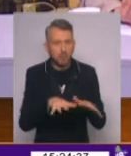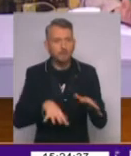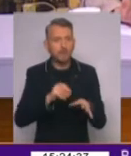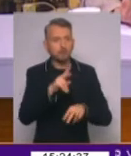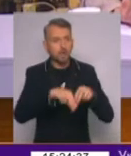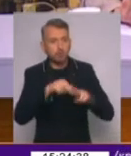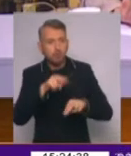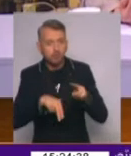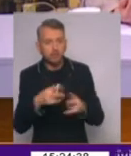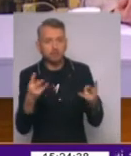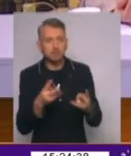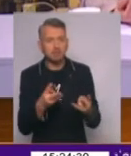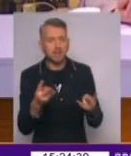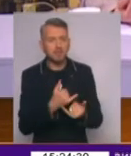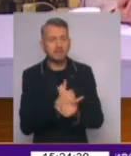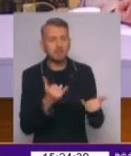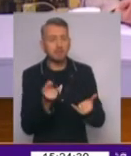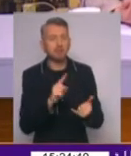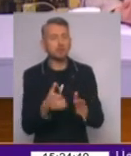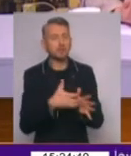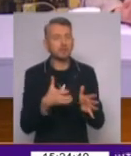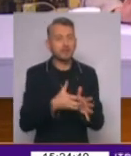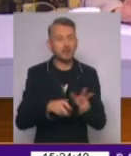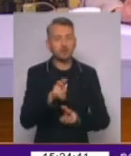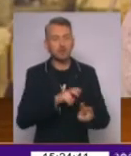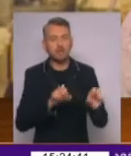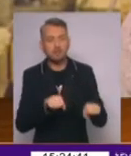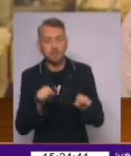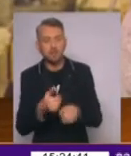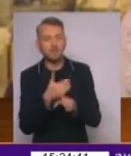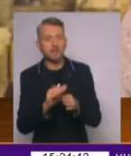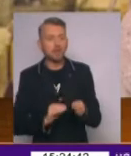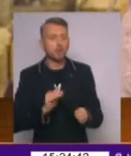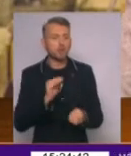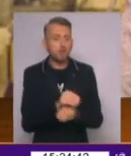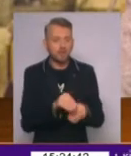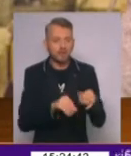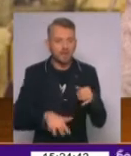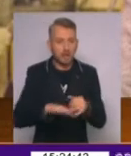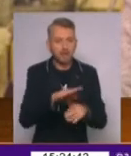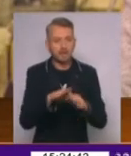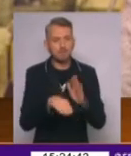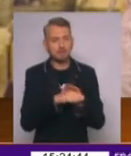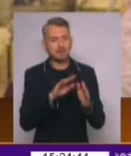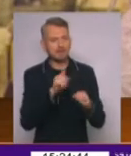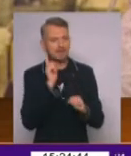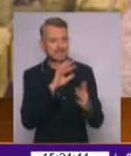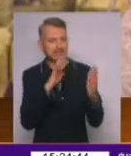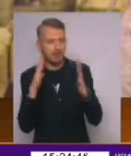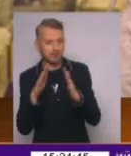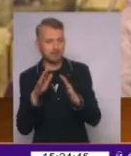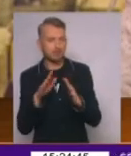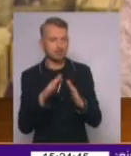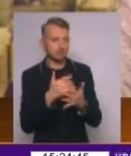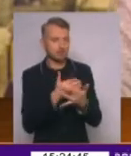треба забезпечити тим, чого не вистачає. Шукати можливості, виділяти додаткові ділянки під зелень, під інфраструктурні проекти.